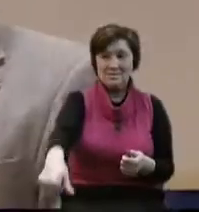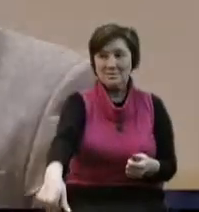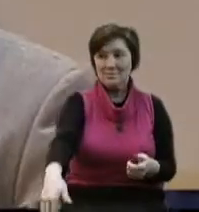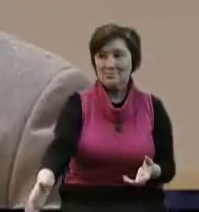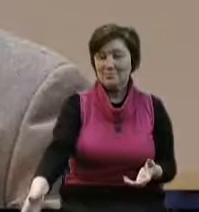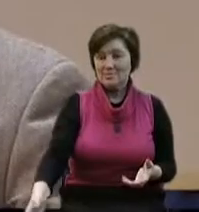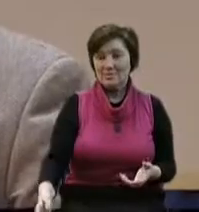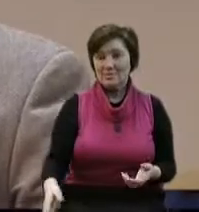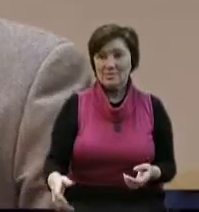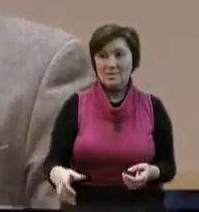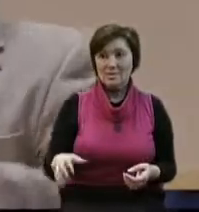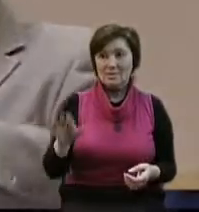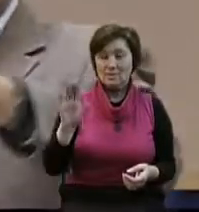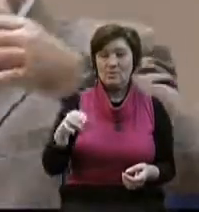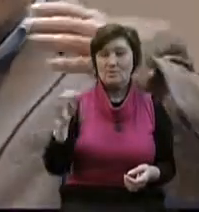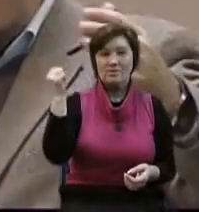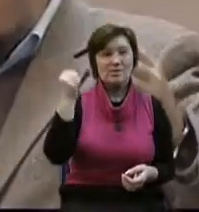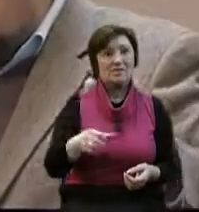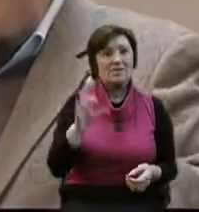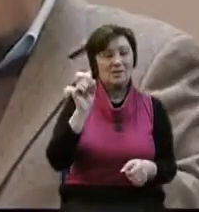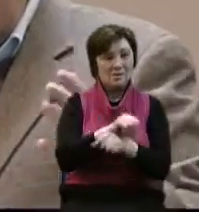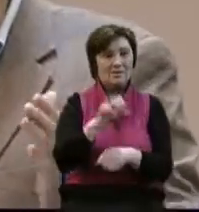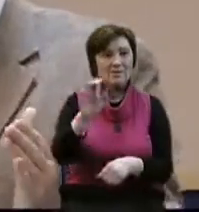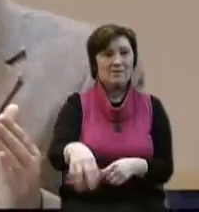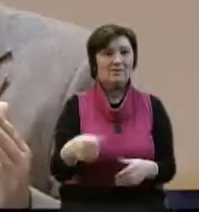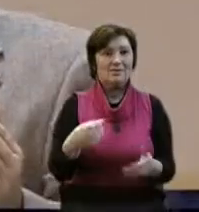тех еще времен. И Господь показал, что